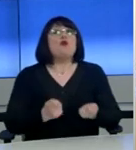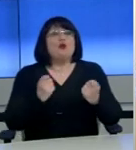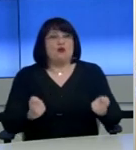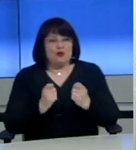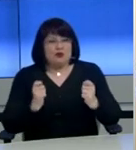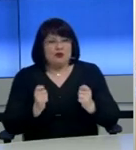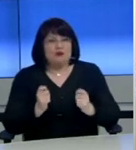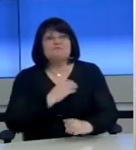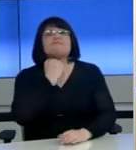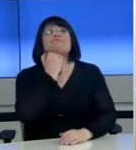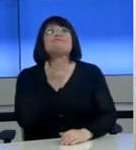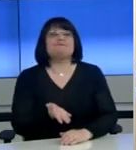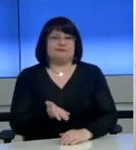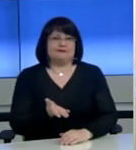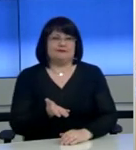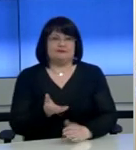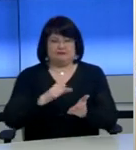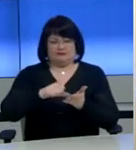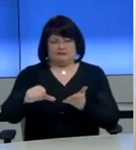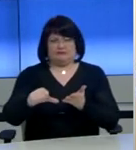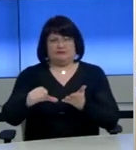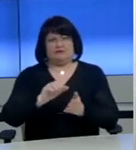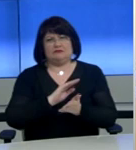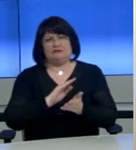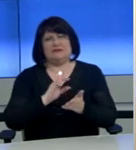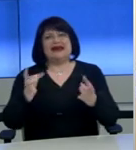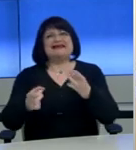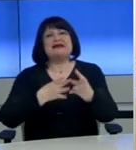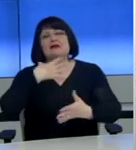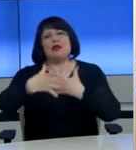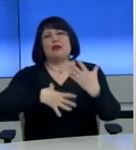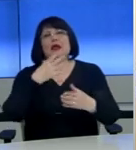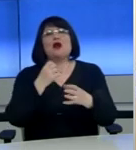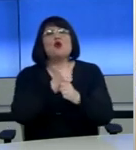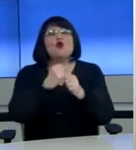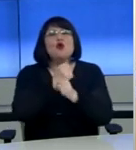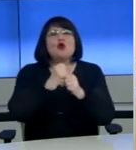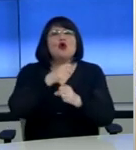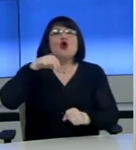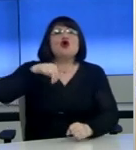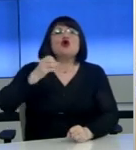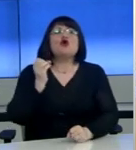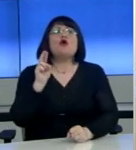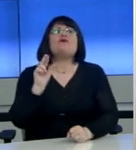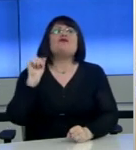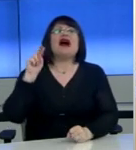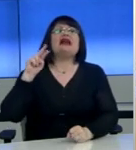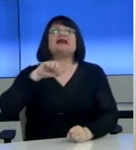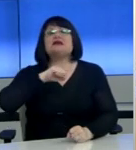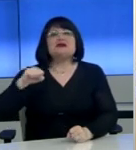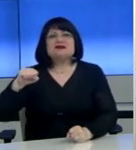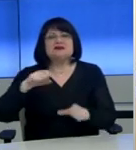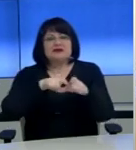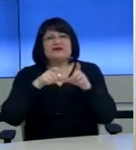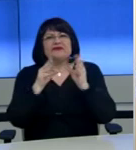μπορείτε να παραγράψετε το σκάνδαλο Νοβάρτης από το μυαλό, από τη συνείδηση της